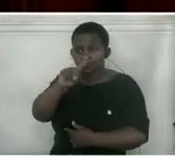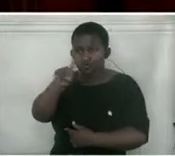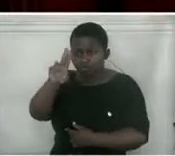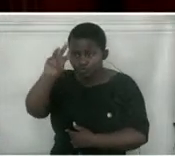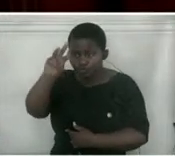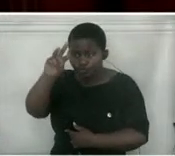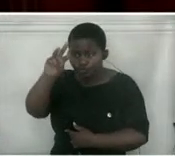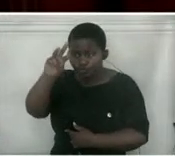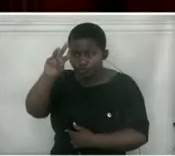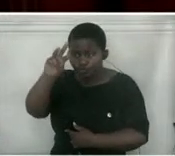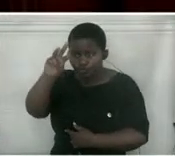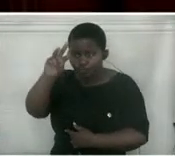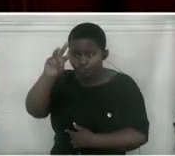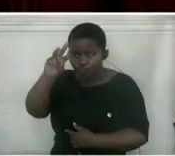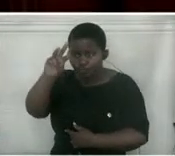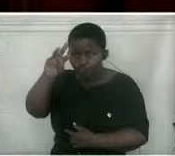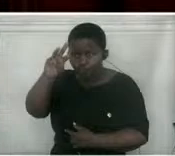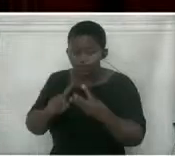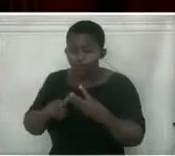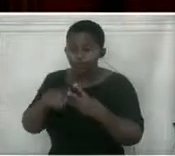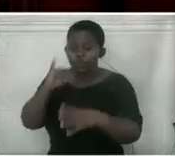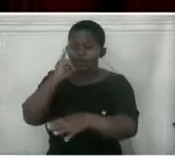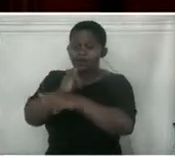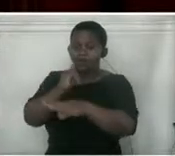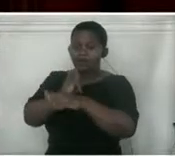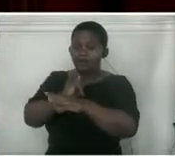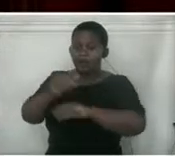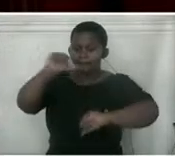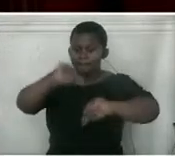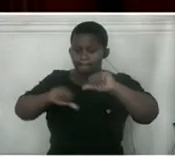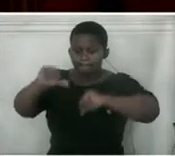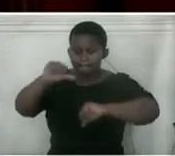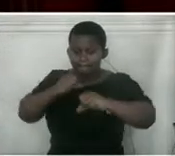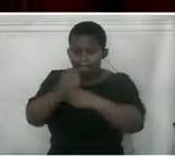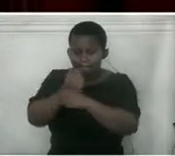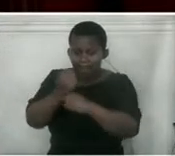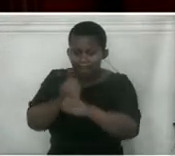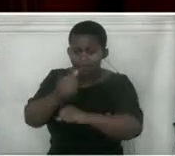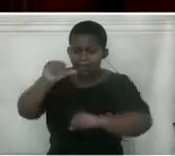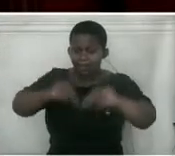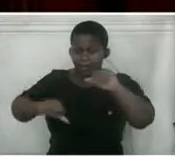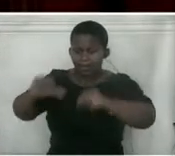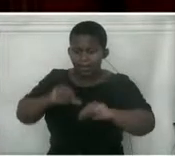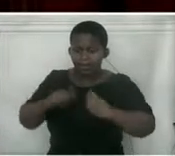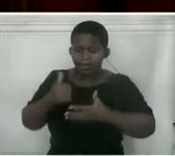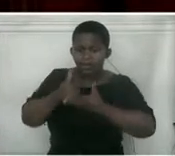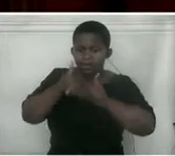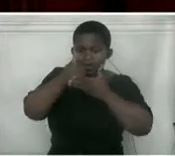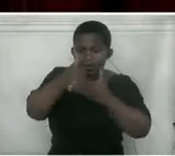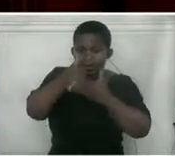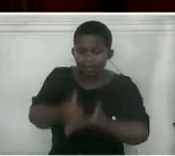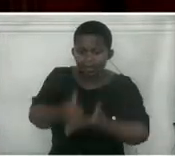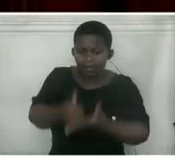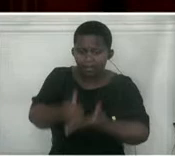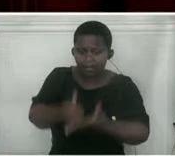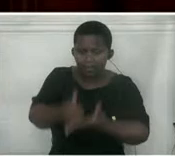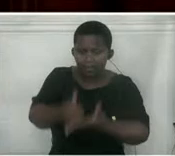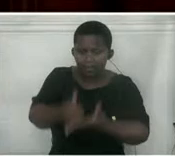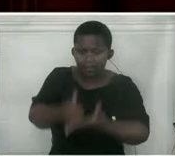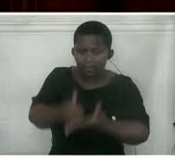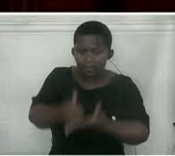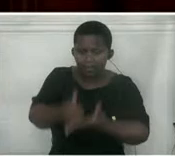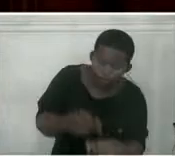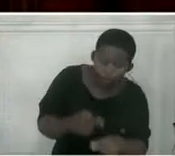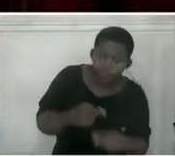neNanda bakha ama-chemicals, and lama chemicals akwazi ukulekelela ukuklina ama-toilet